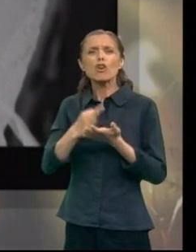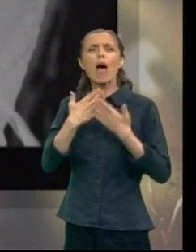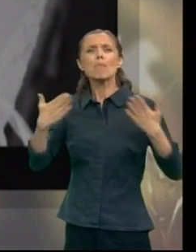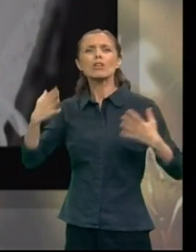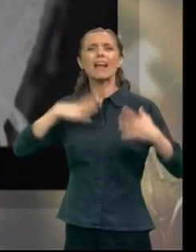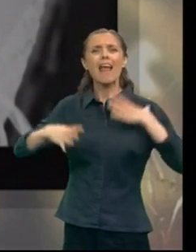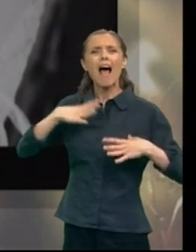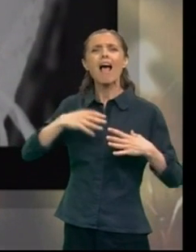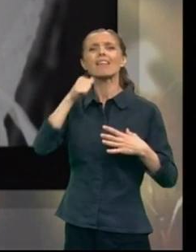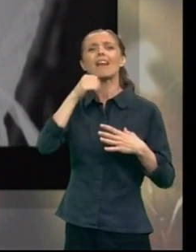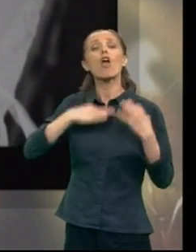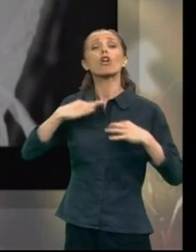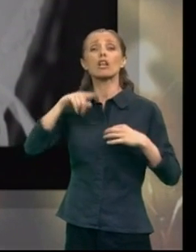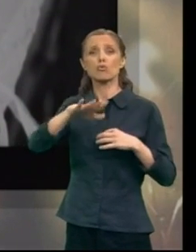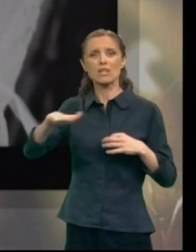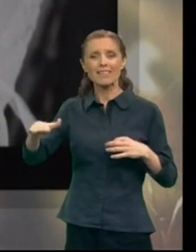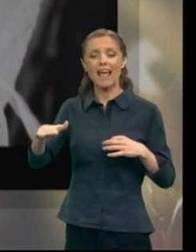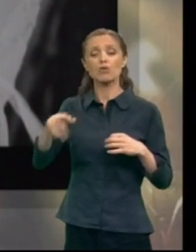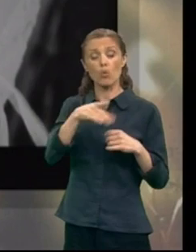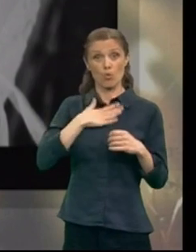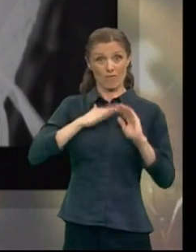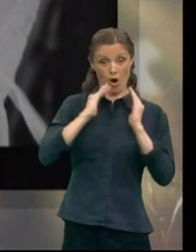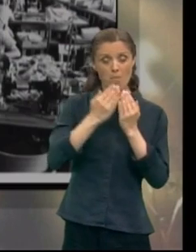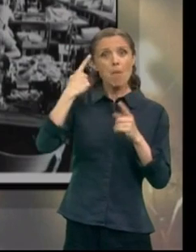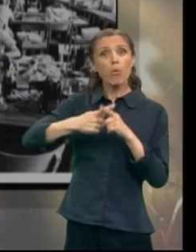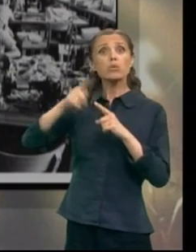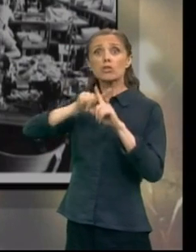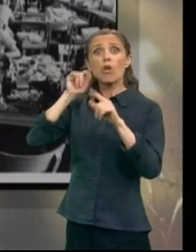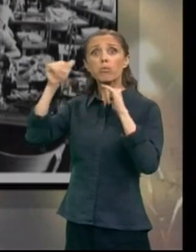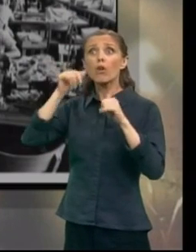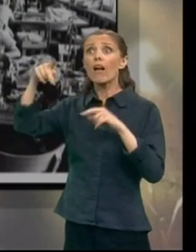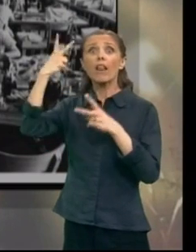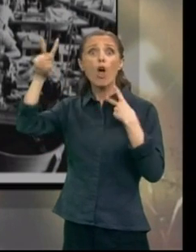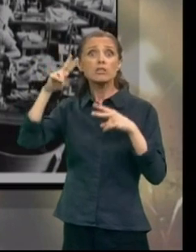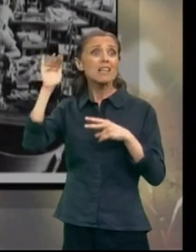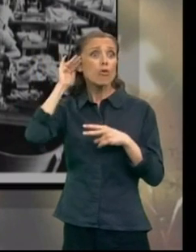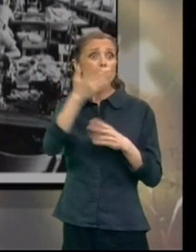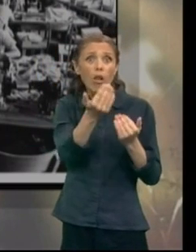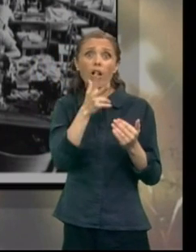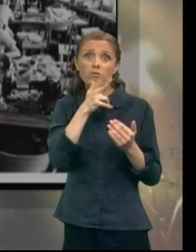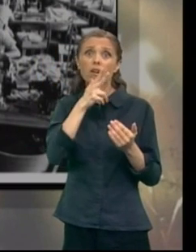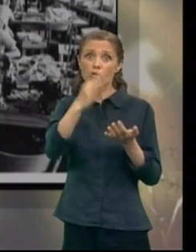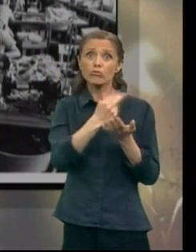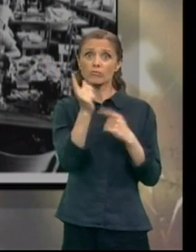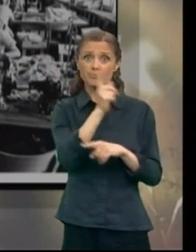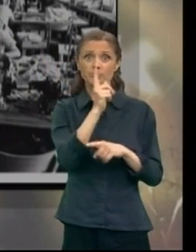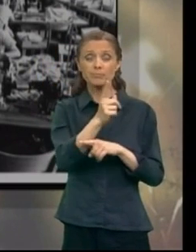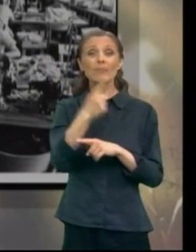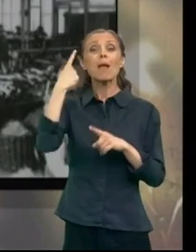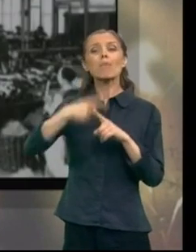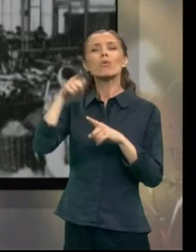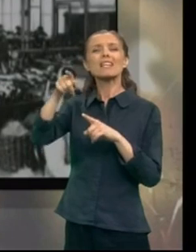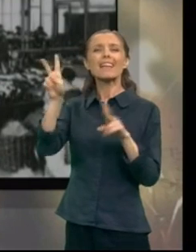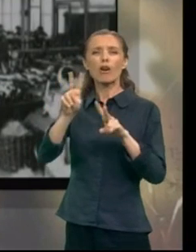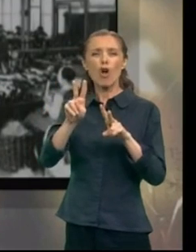decu, što u svom salonu, što na putovanjima, jer je njen rad bio veoma tražen. Na podsticaj rođaka fabrikanta počela je da radi i sa filcom